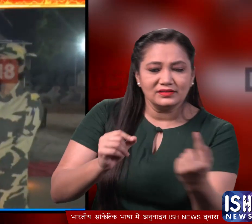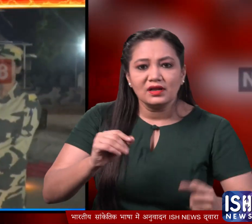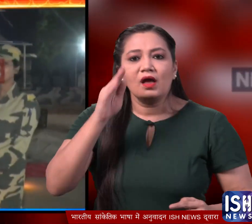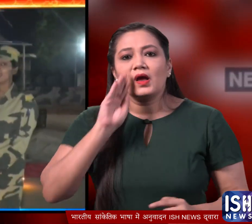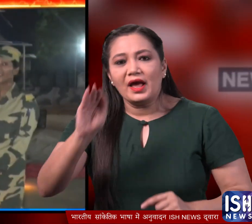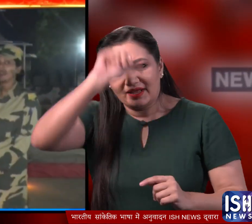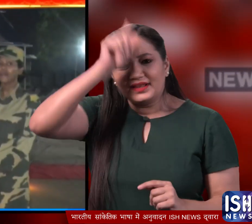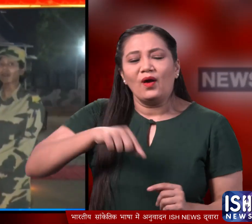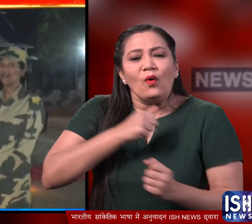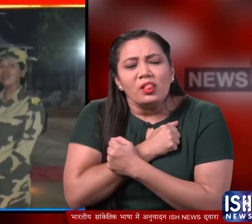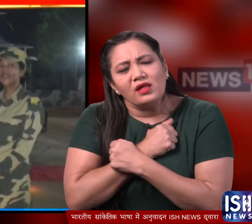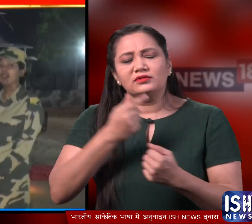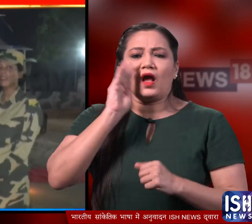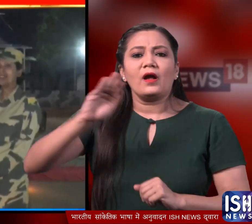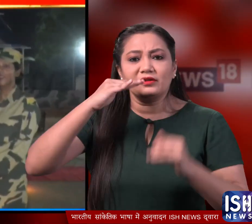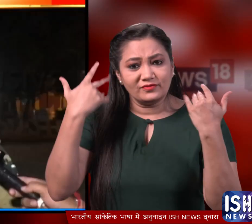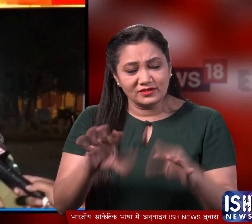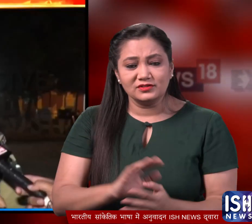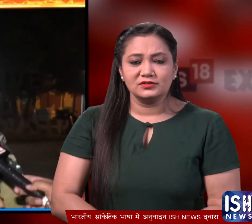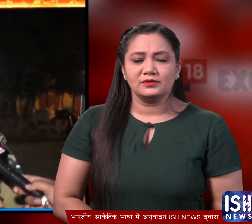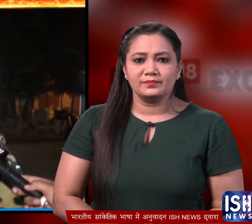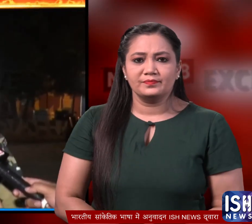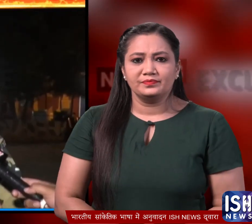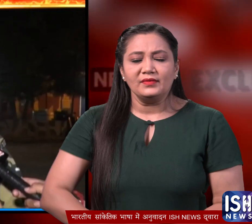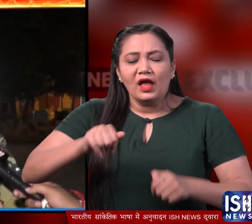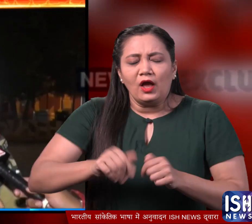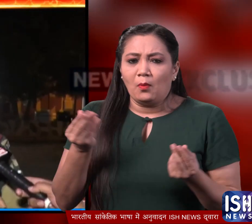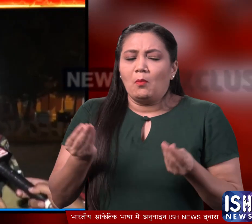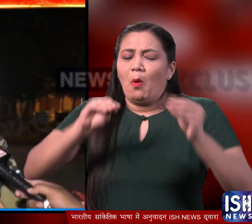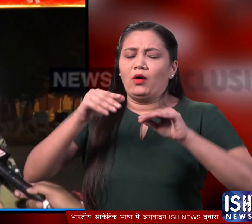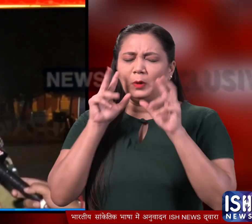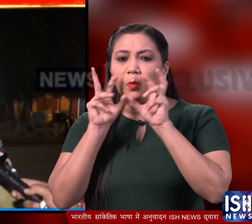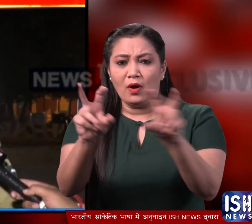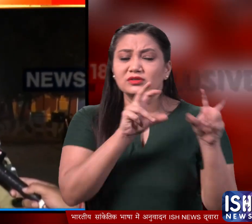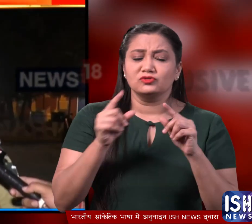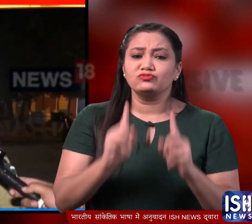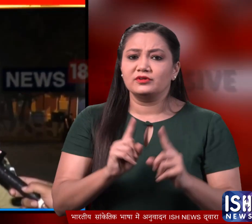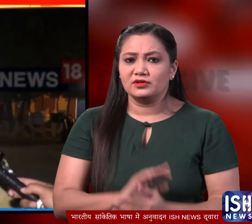اور دیش بھکتی کے گانے گا کر دیوالی کا تیوہار منایا آج ہم کو سوڑا ایکٹی لٹ رہنا پڑے گا